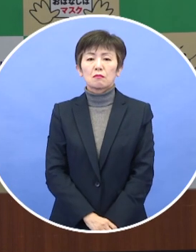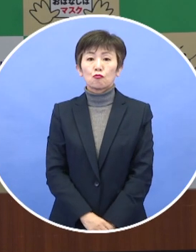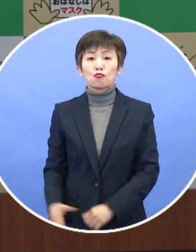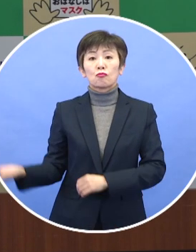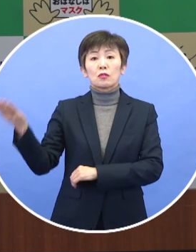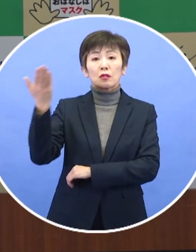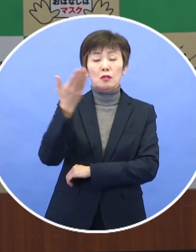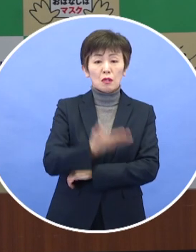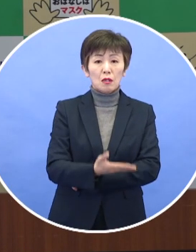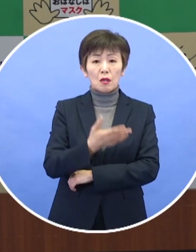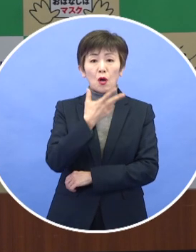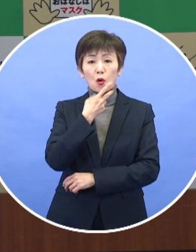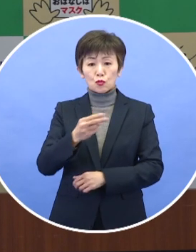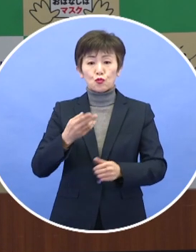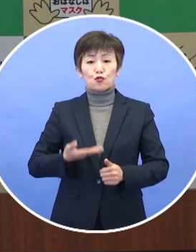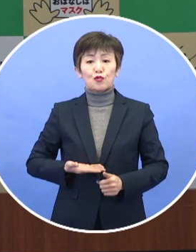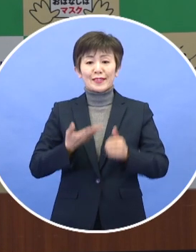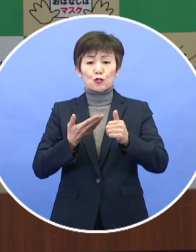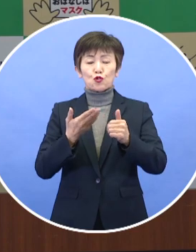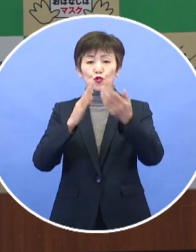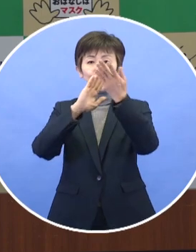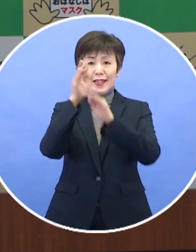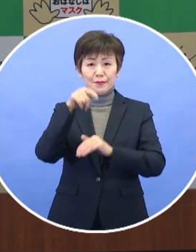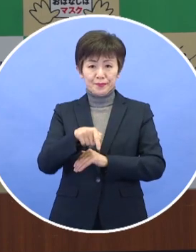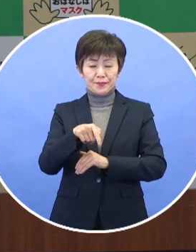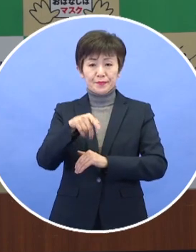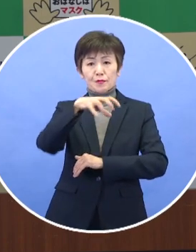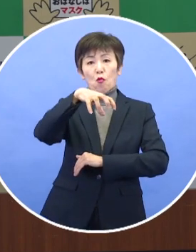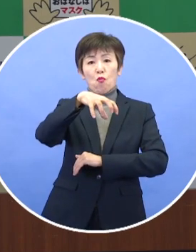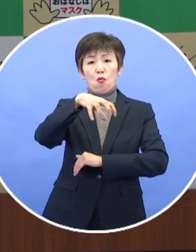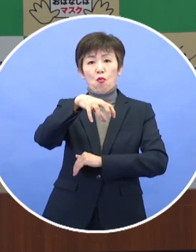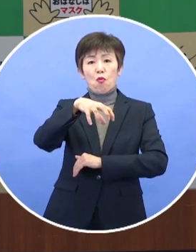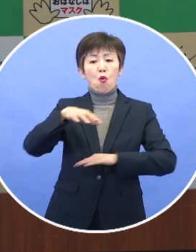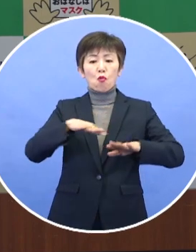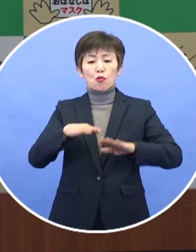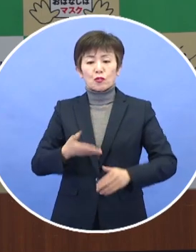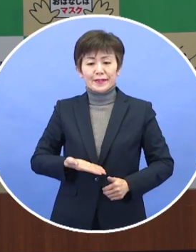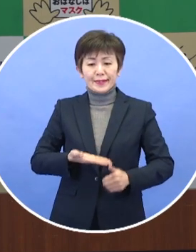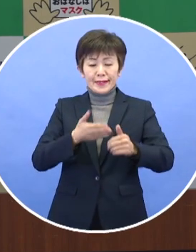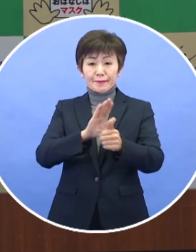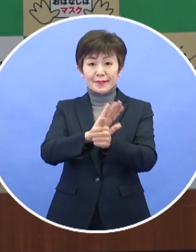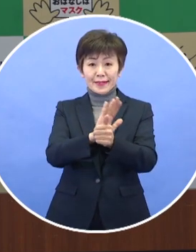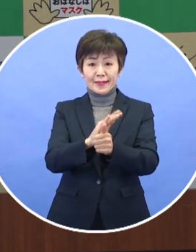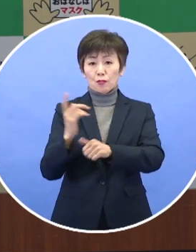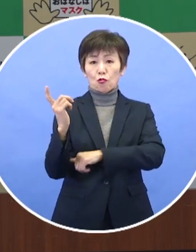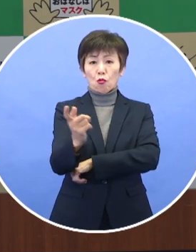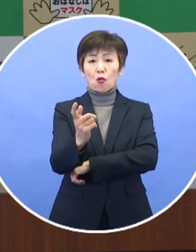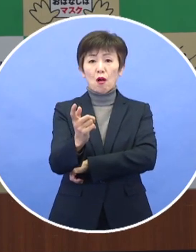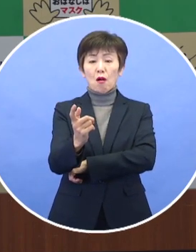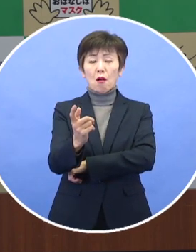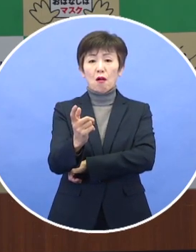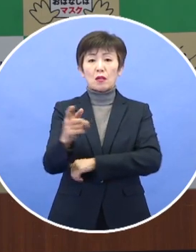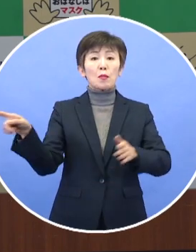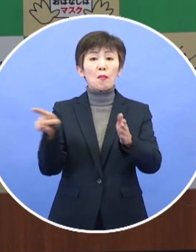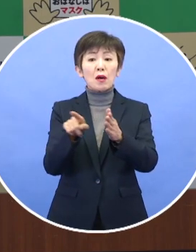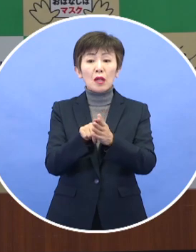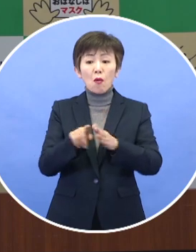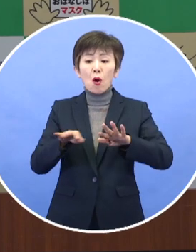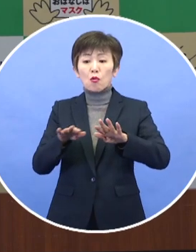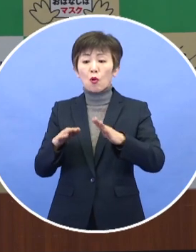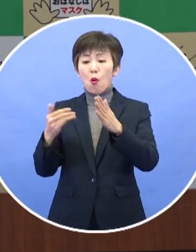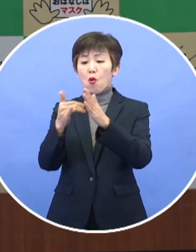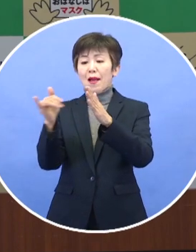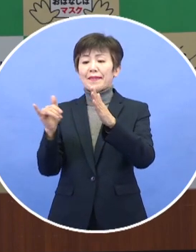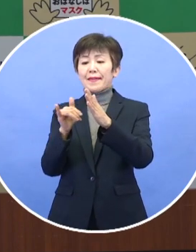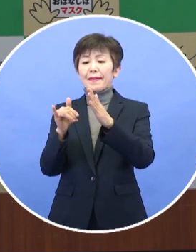それから福井区圏の部分でございますけれども、子育て支援体制の強化ということで、今まで子ども家庭課で